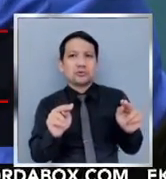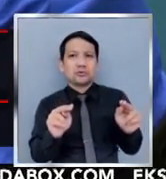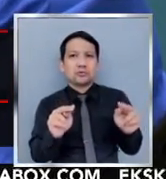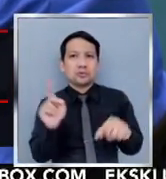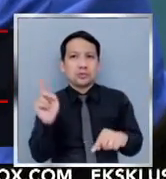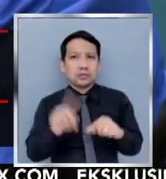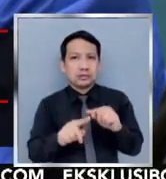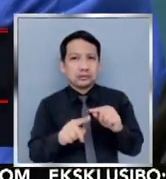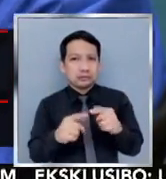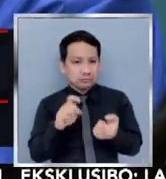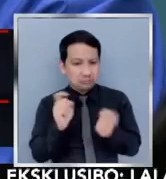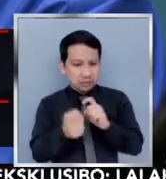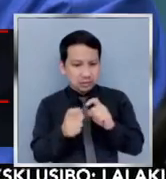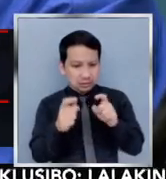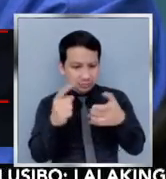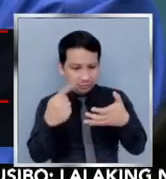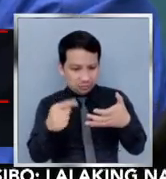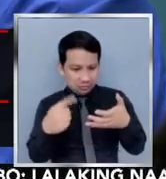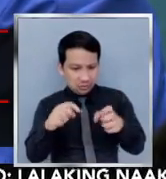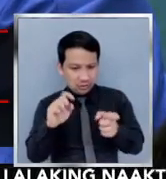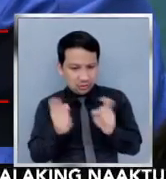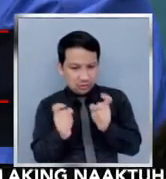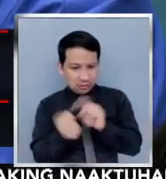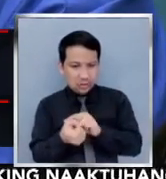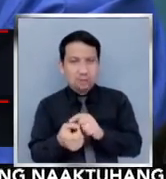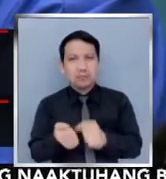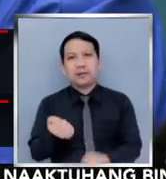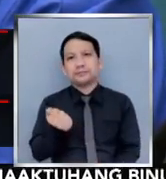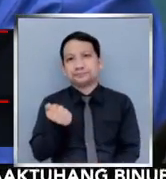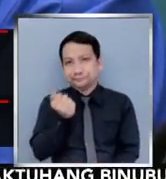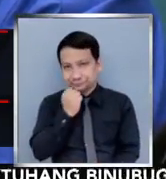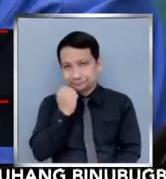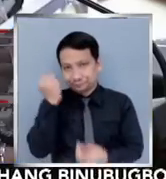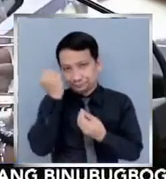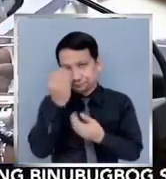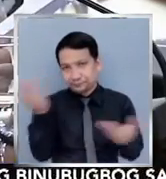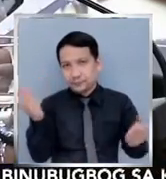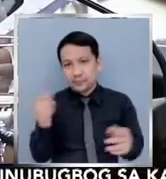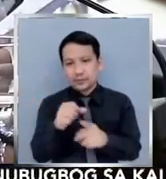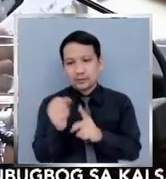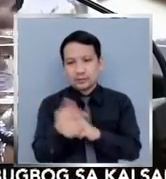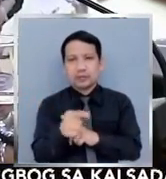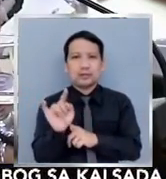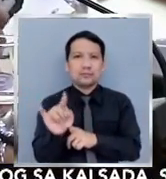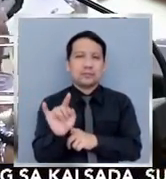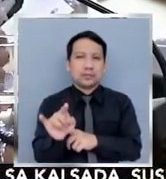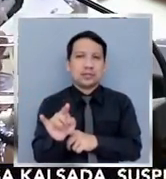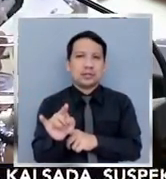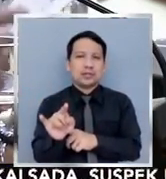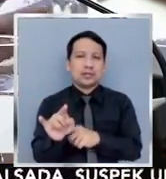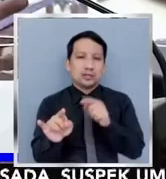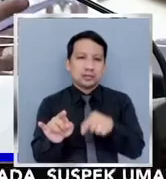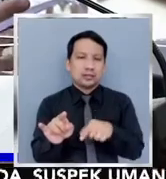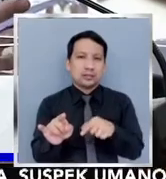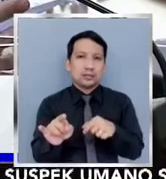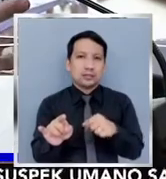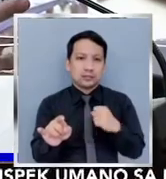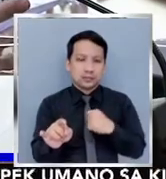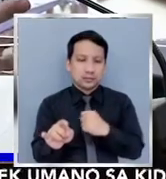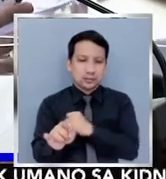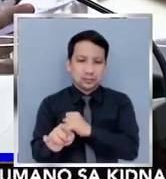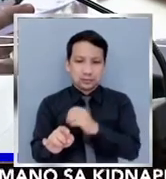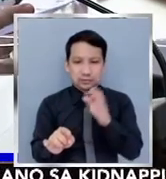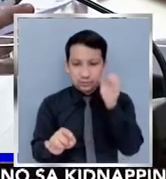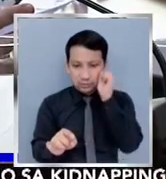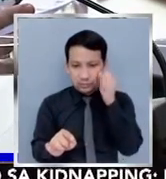Kaya tuloy ang daming mga maling impormasyon ang kumakalat sa social media. Kaya sabi ni Senador Sherwin Gatchalian, isa